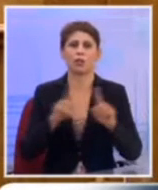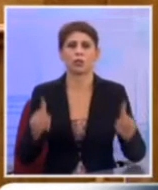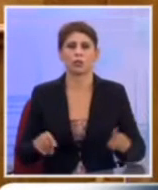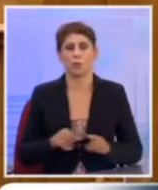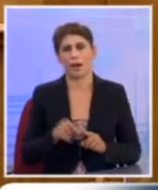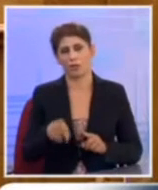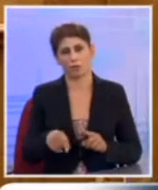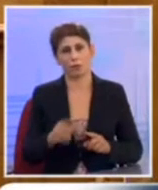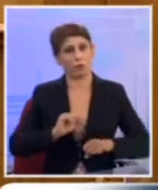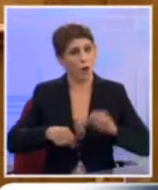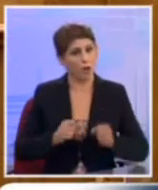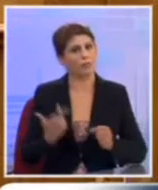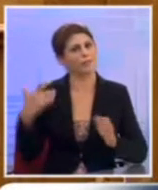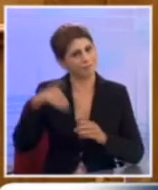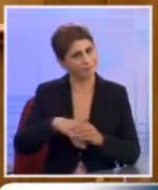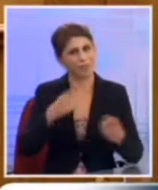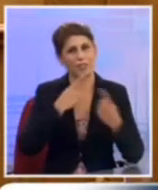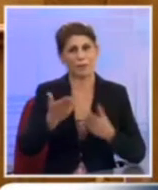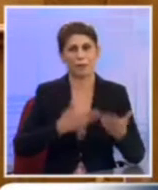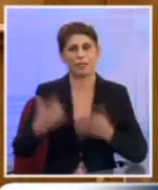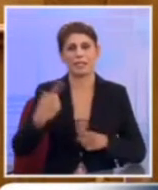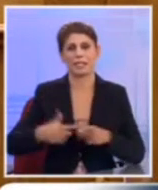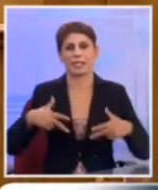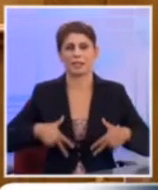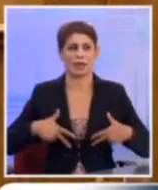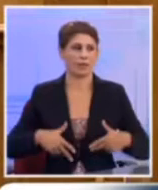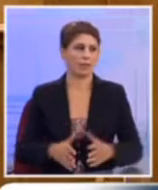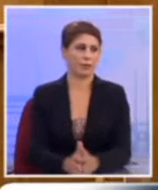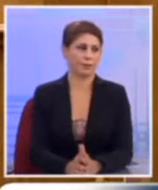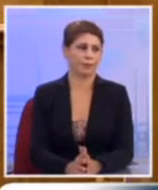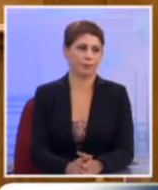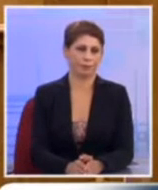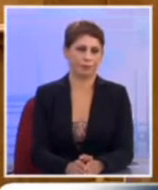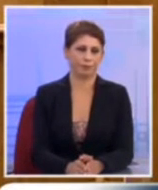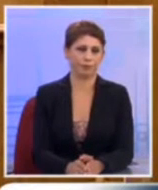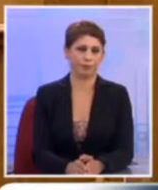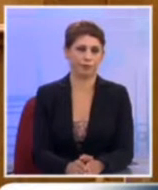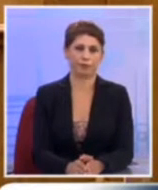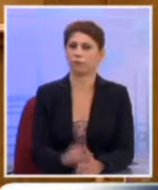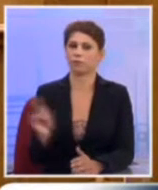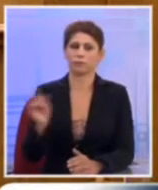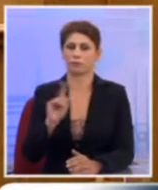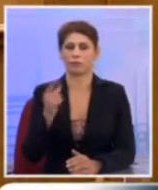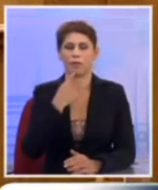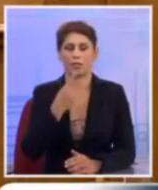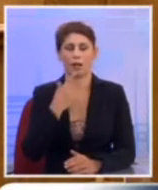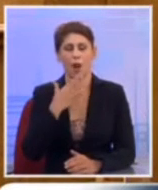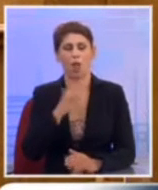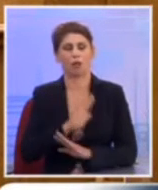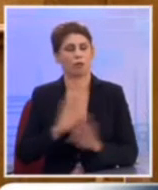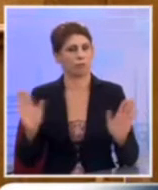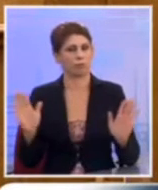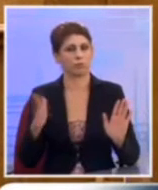οποίου εντάσσεται και η σημερινή διαπραγμάτευση της ελληνικής κυβέρνησης. Δεν λέμε λοιπόν λόγια. Επιχειρούμε